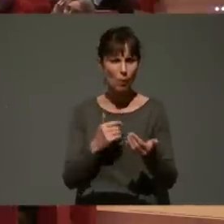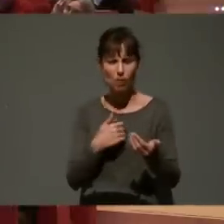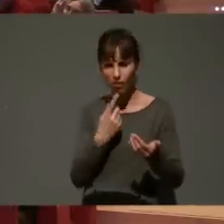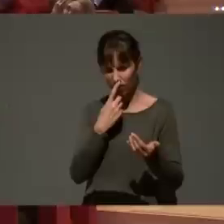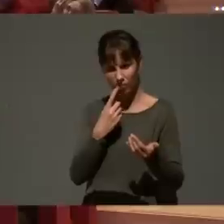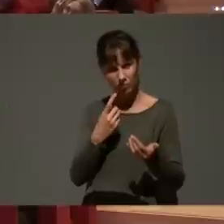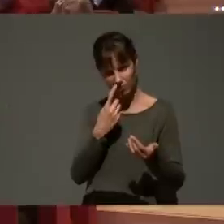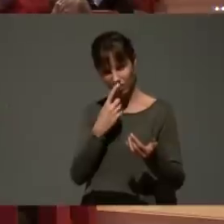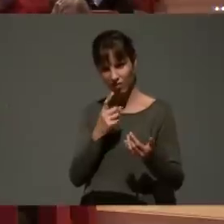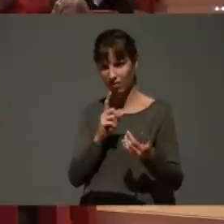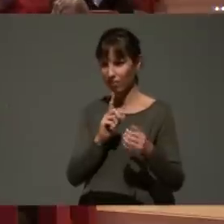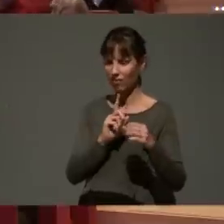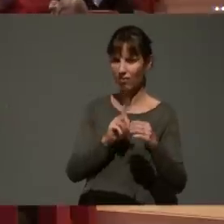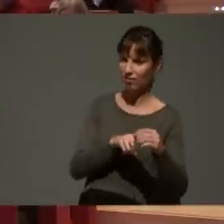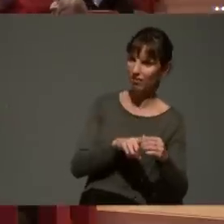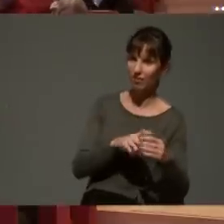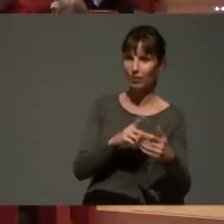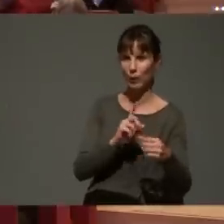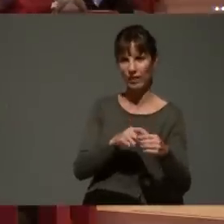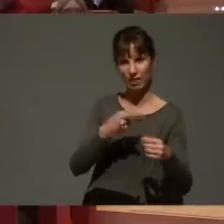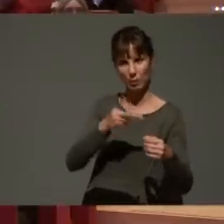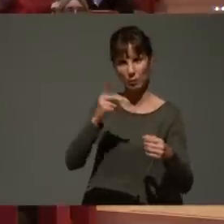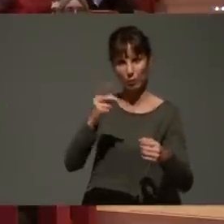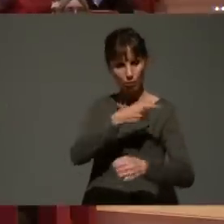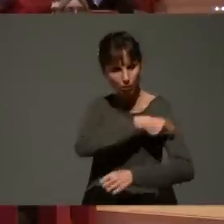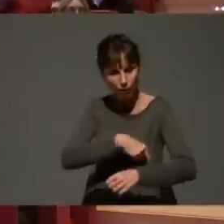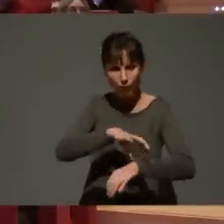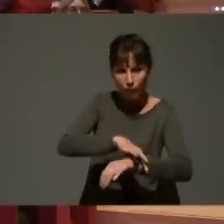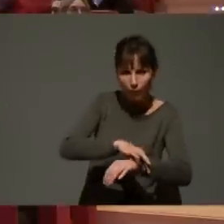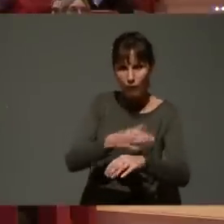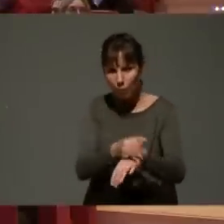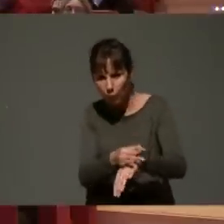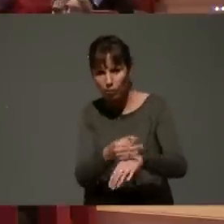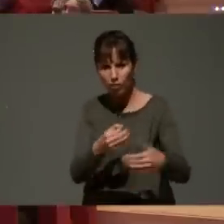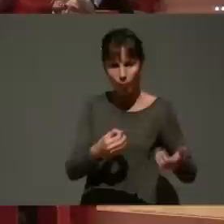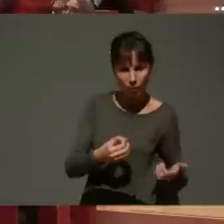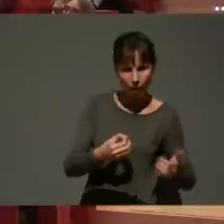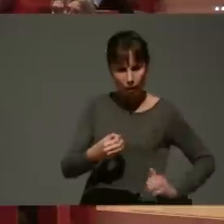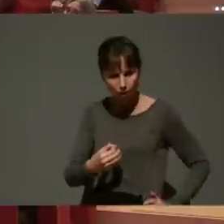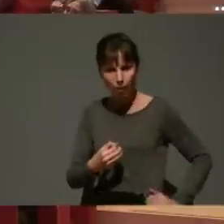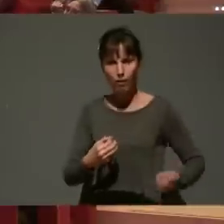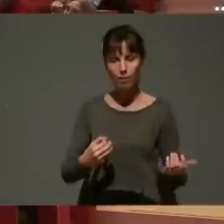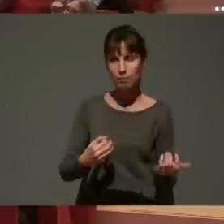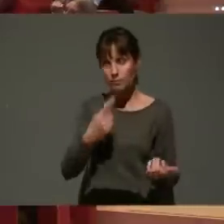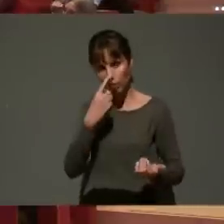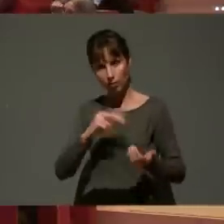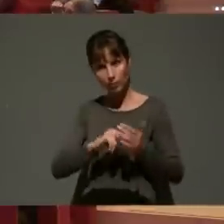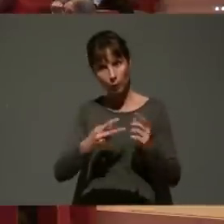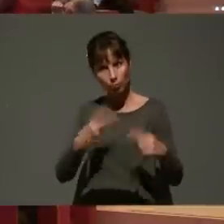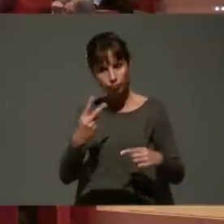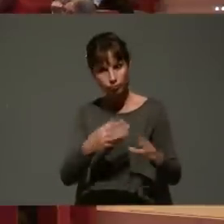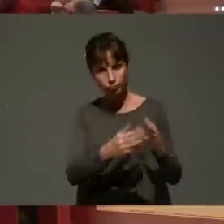connectés qu'on voit fleurir un peu à droite à gauche chez les gens qui courent. Est-ce qu'à votre avis, c'est plutôt une bonne chose parce que ça amène un